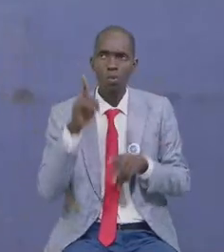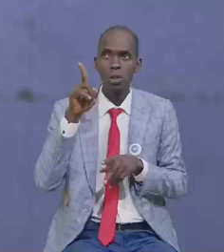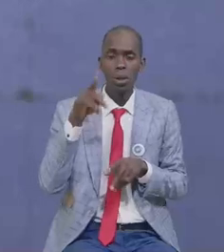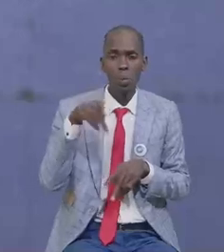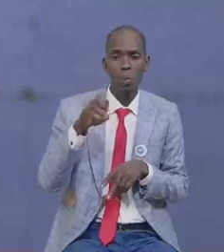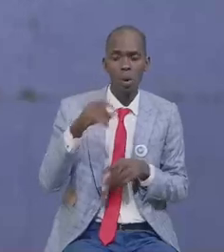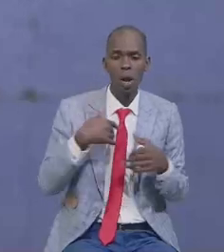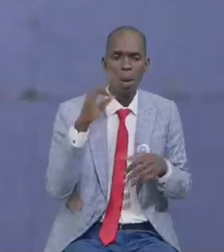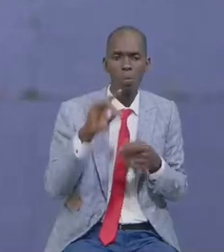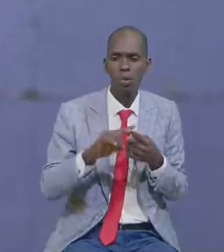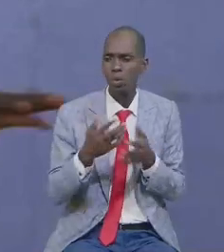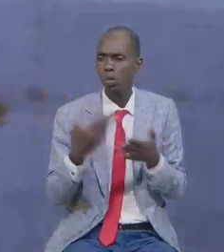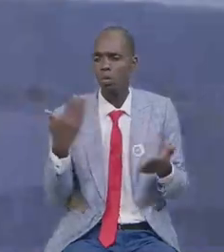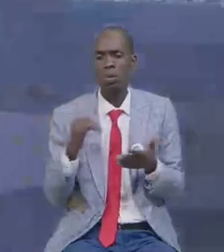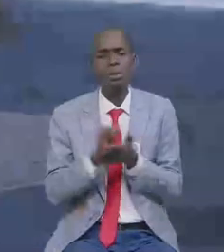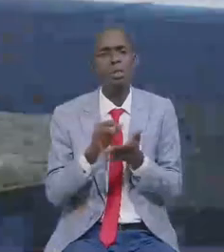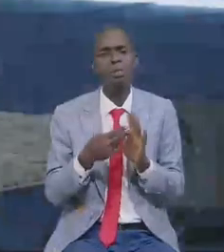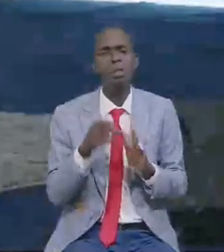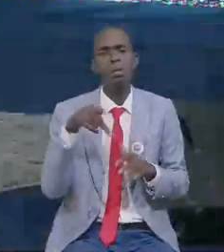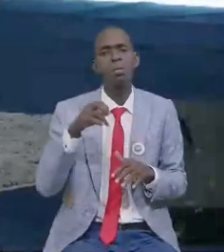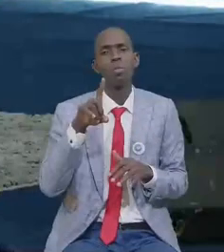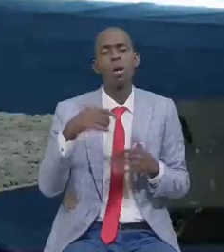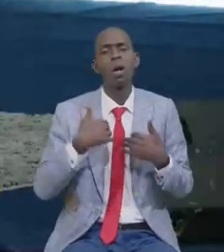là-bas. Oh, il aura couru en vain.